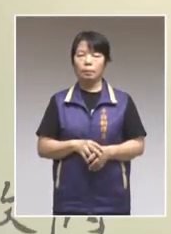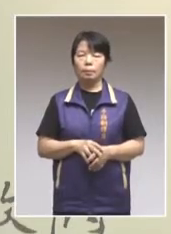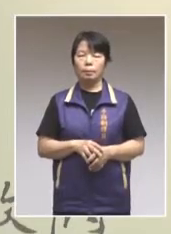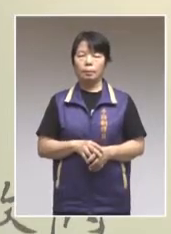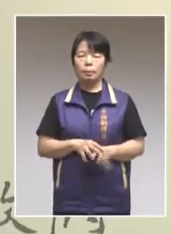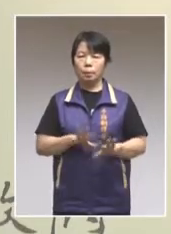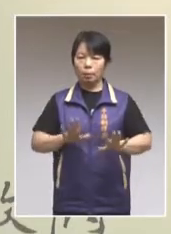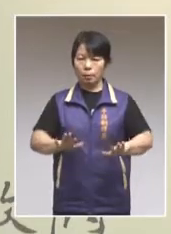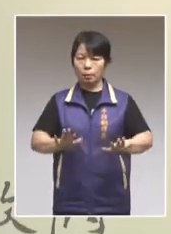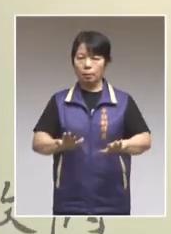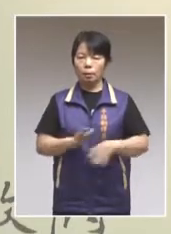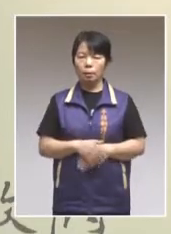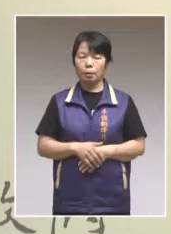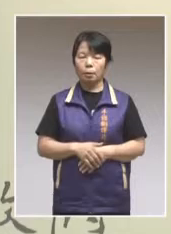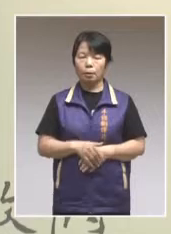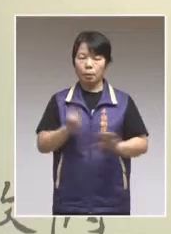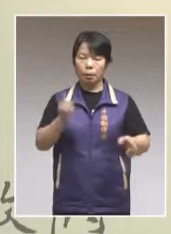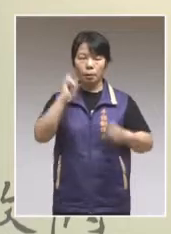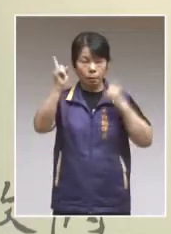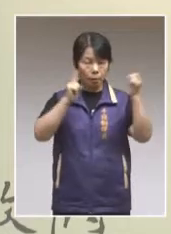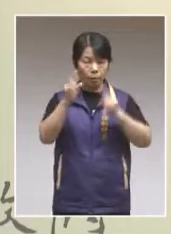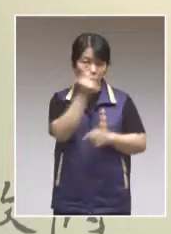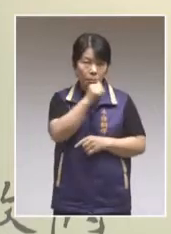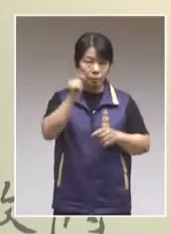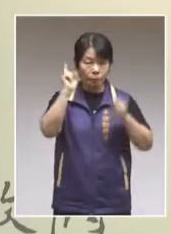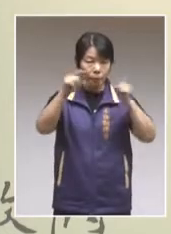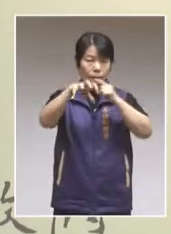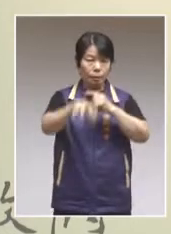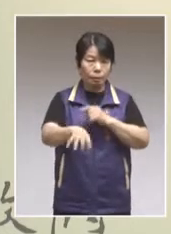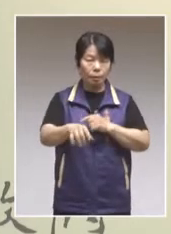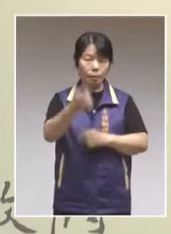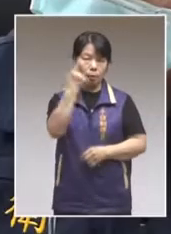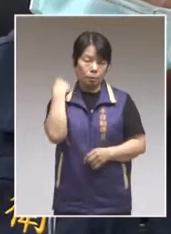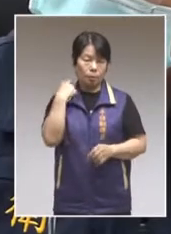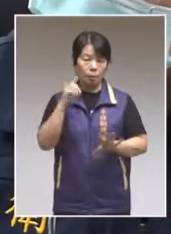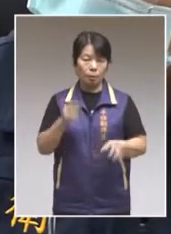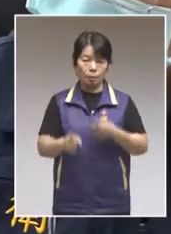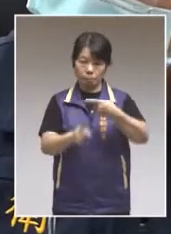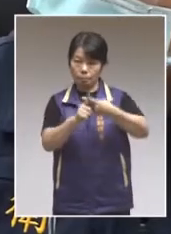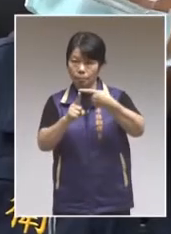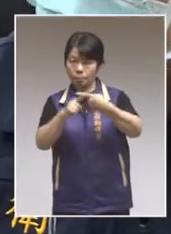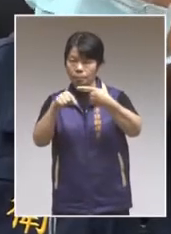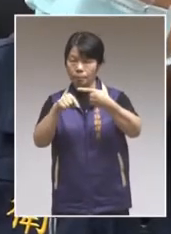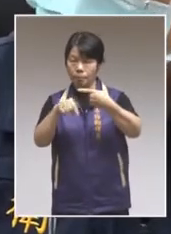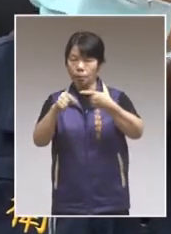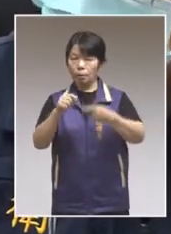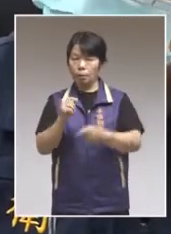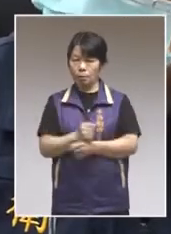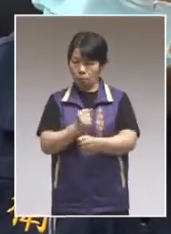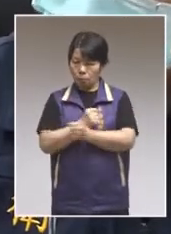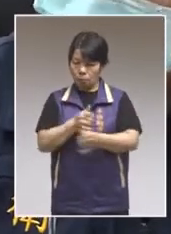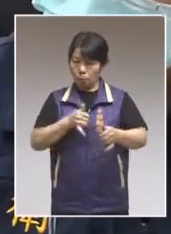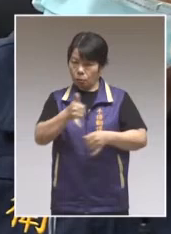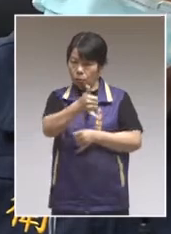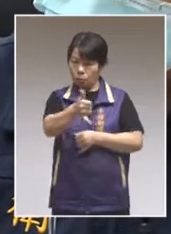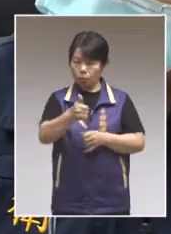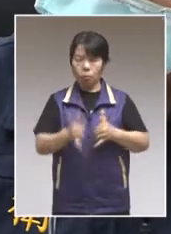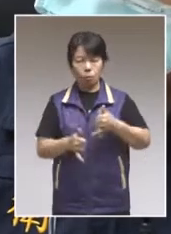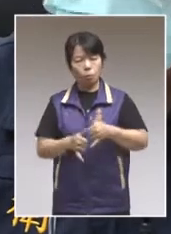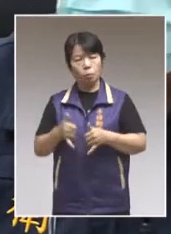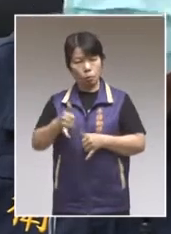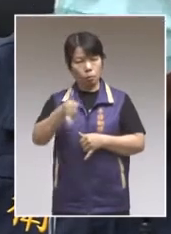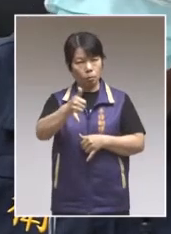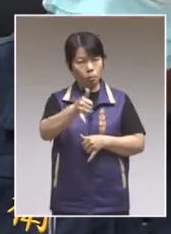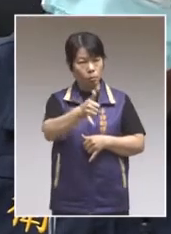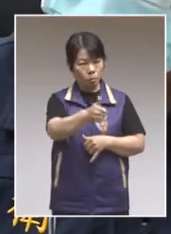那这是在特定娱乐场所在这两天在昨天确诊个案的一个比较特别的足迹哈。那这个部分在